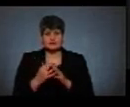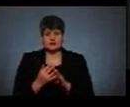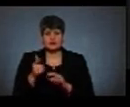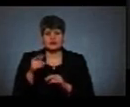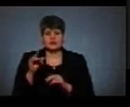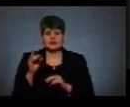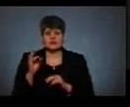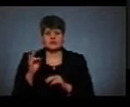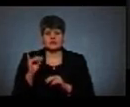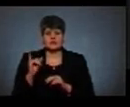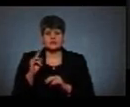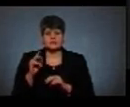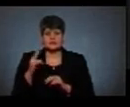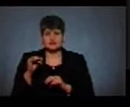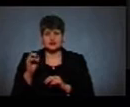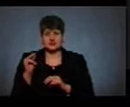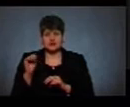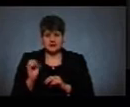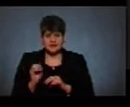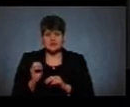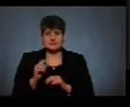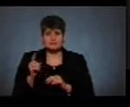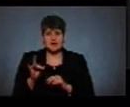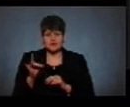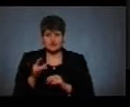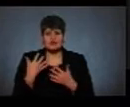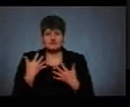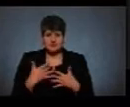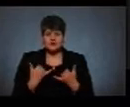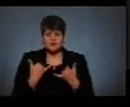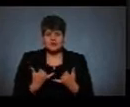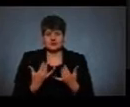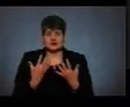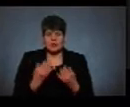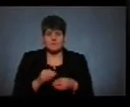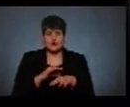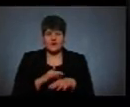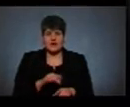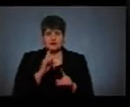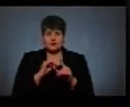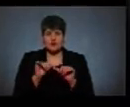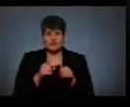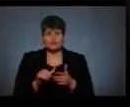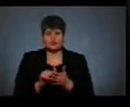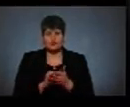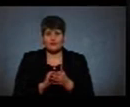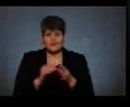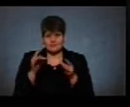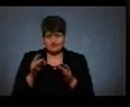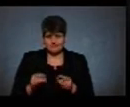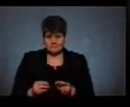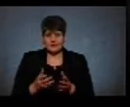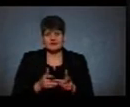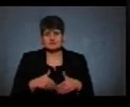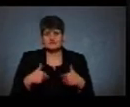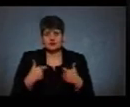з Бараського району. Тобто 5 громад, які на сьогоднішній день вже провели збори, оформили пакет документів і звернулися в